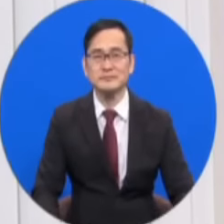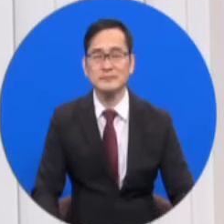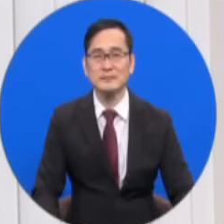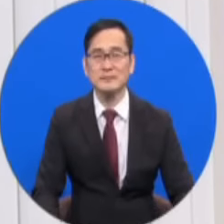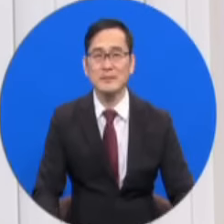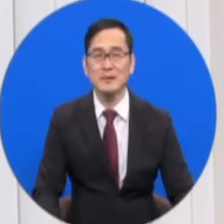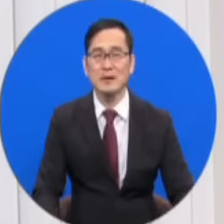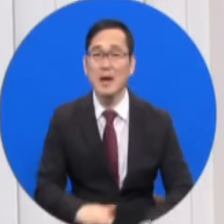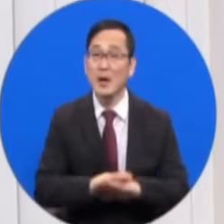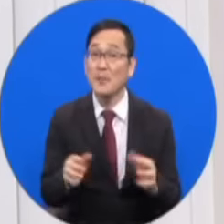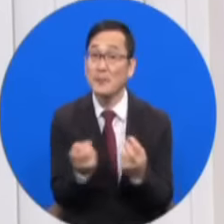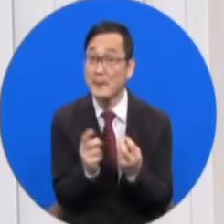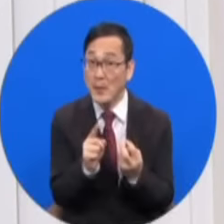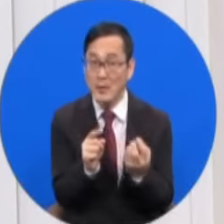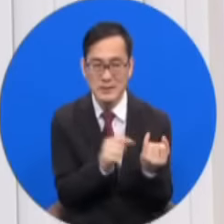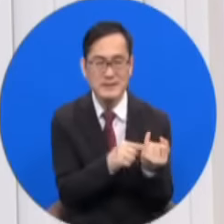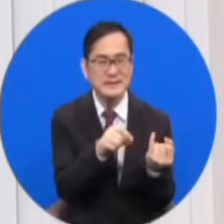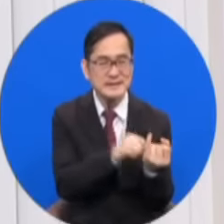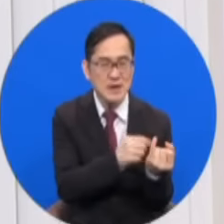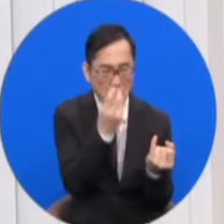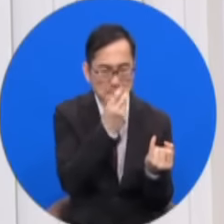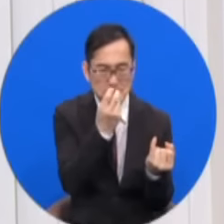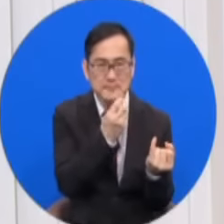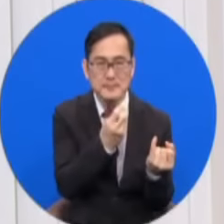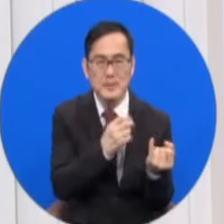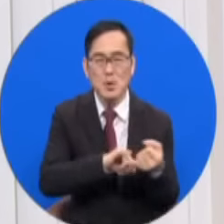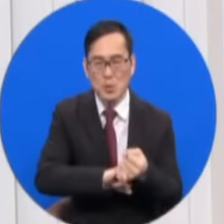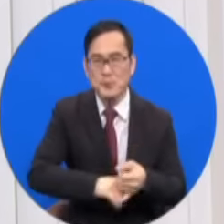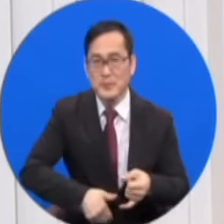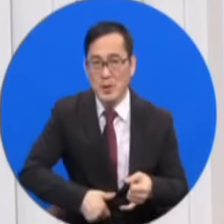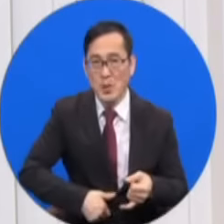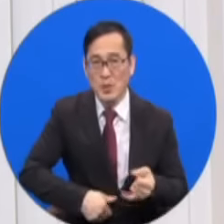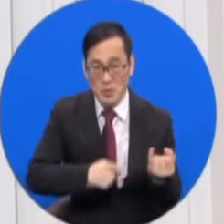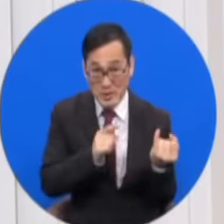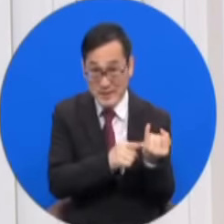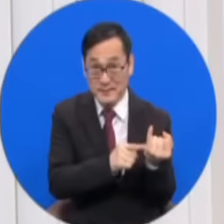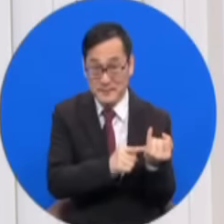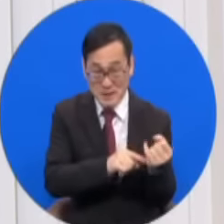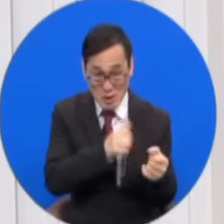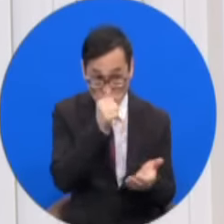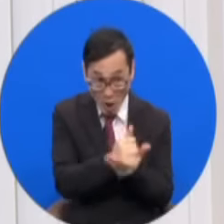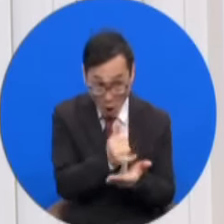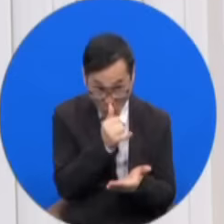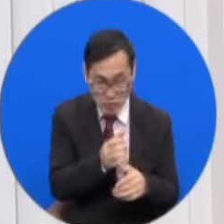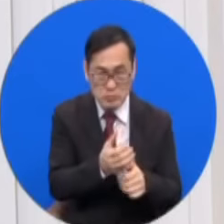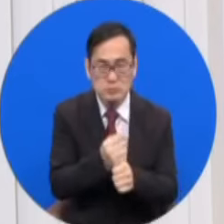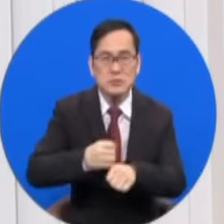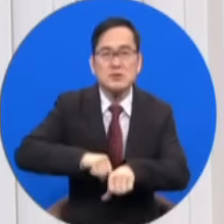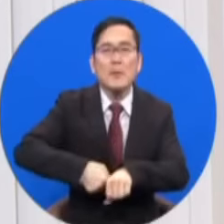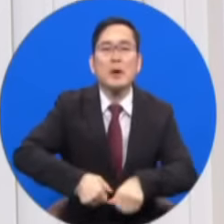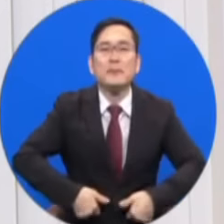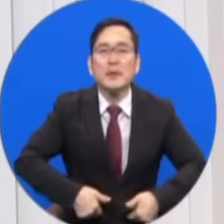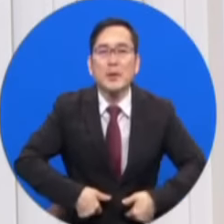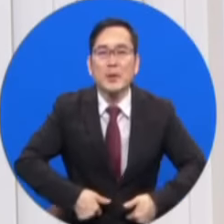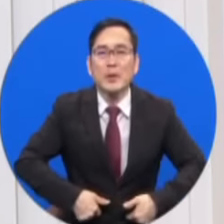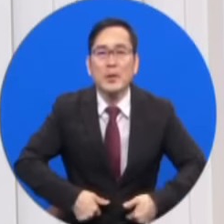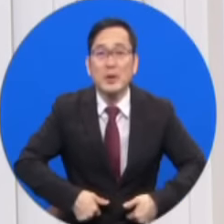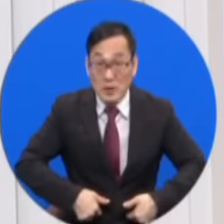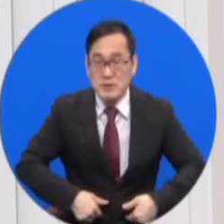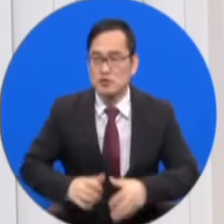예검 상을 밝히고 그리고 김건희 여사가 합당한 처분을 받는 일만이 국민들이 원하는이 대한민국의